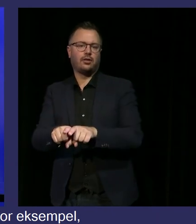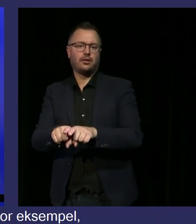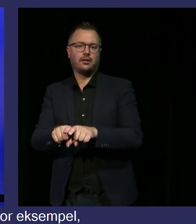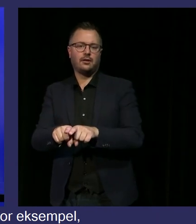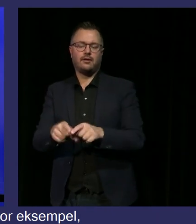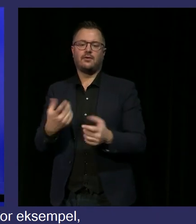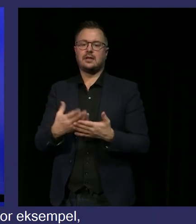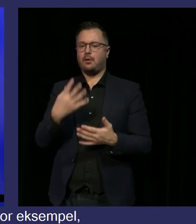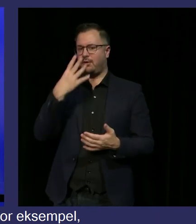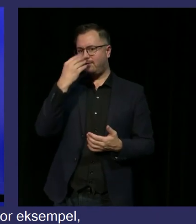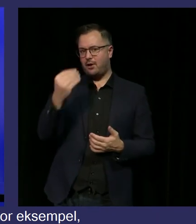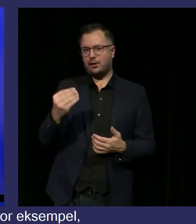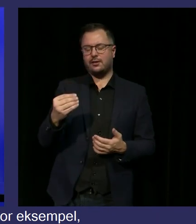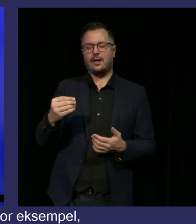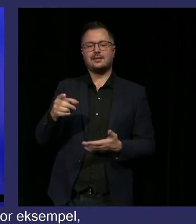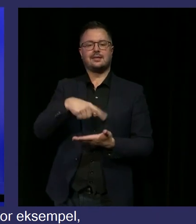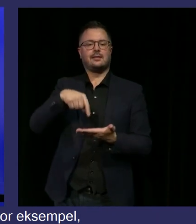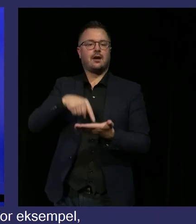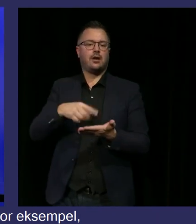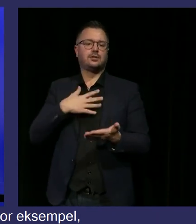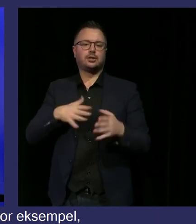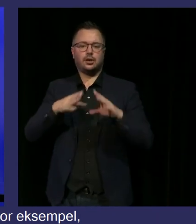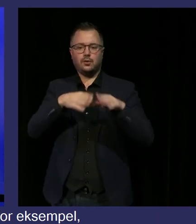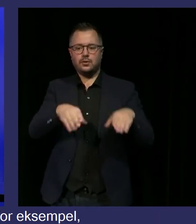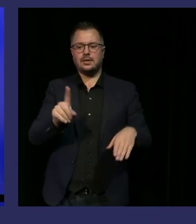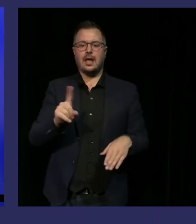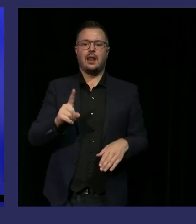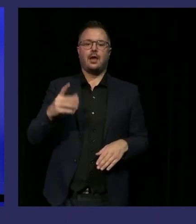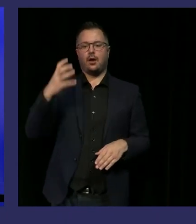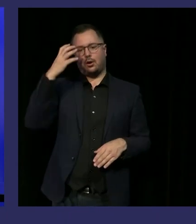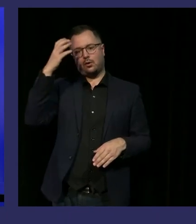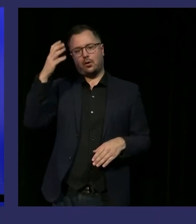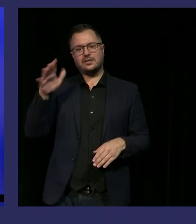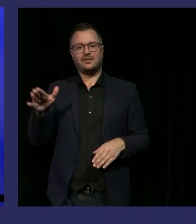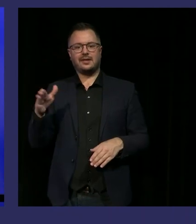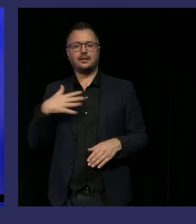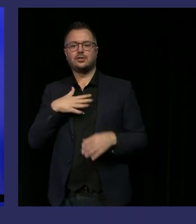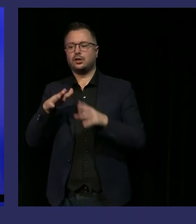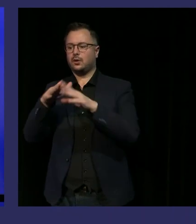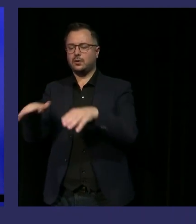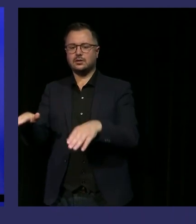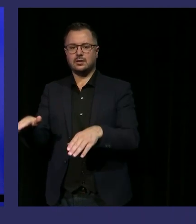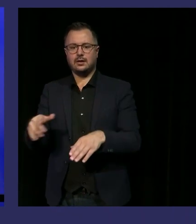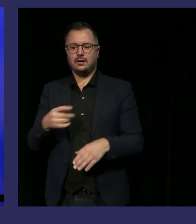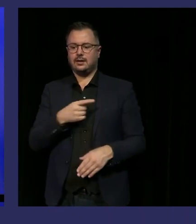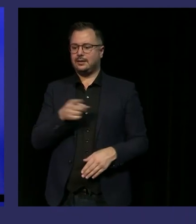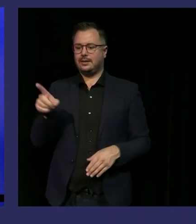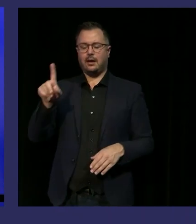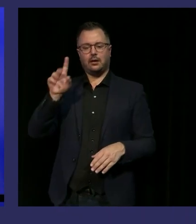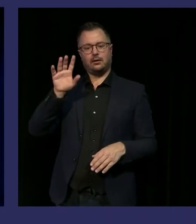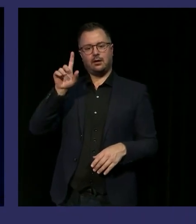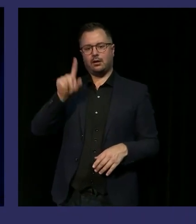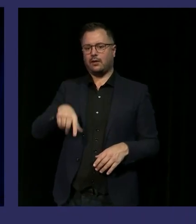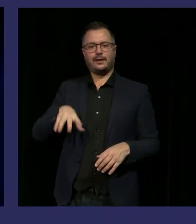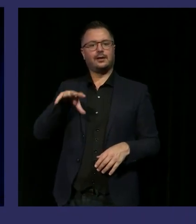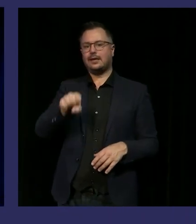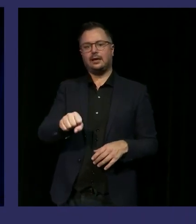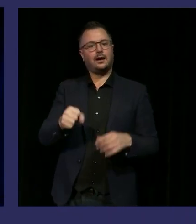Førde sentralsykehus eller Kongsvinger sykehus. Altså, vi klarer ikke å hente ut den informasjonen en gang. Det